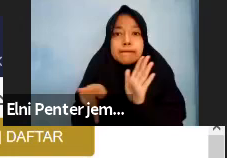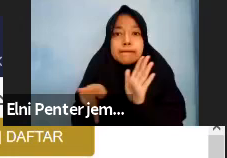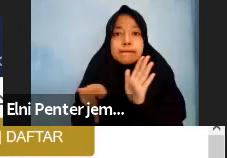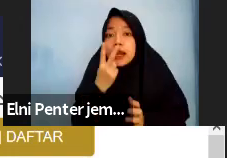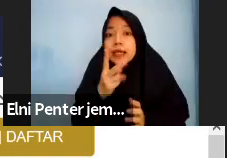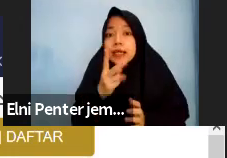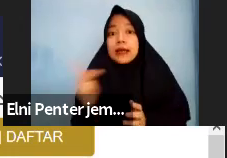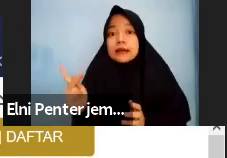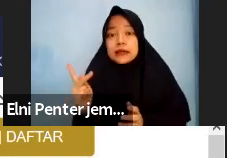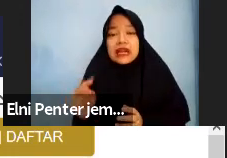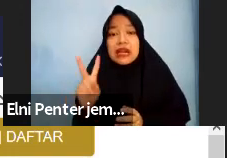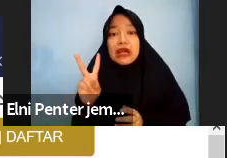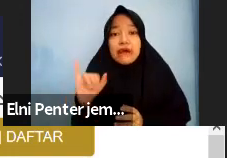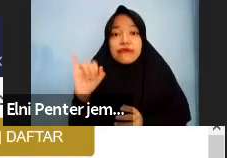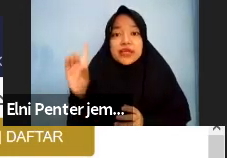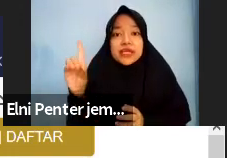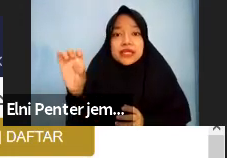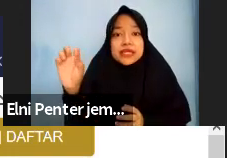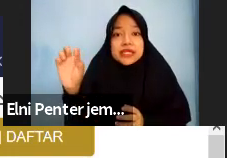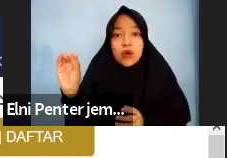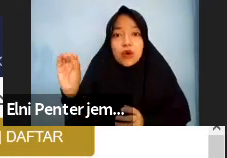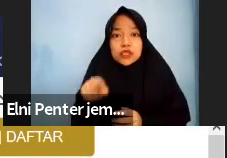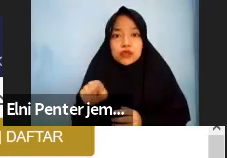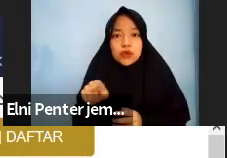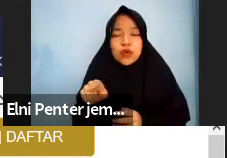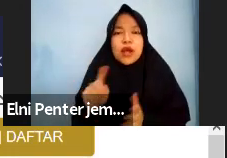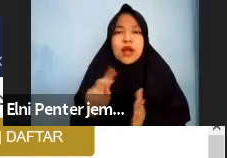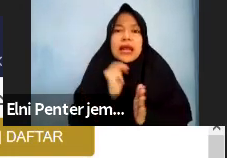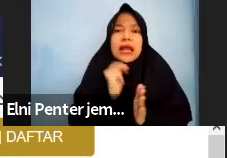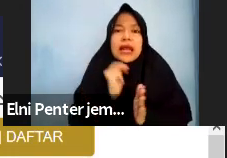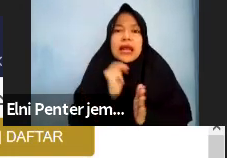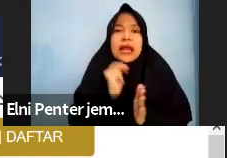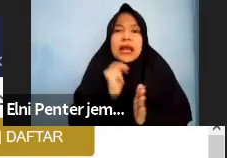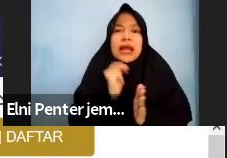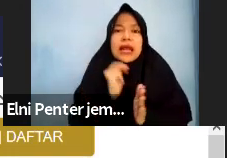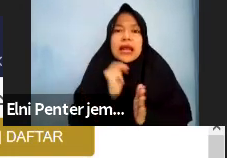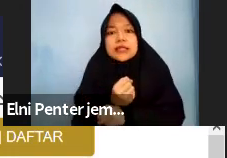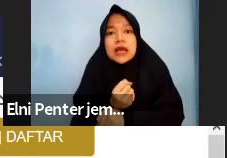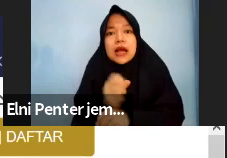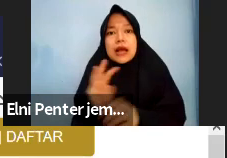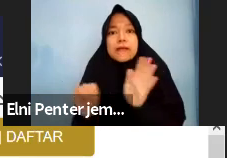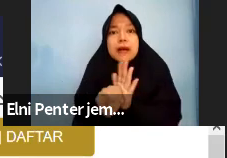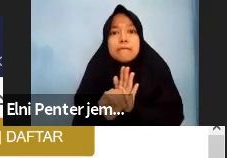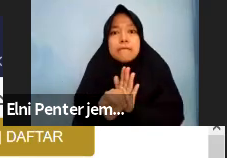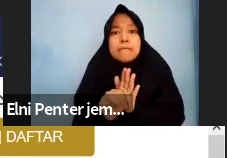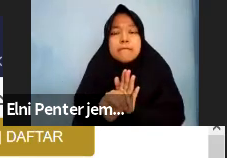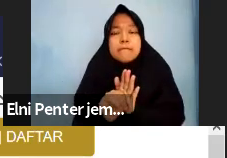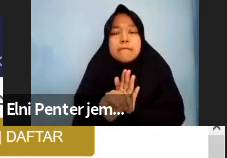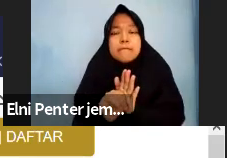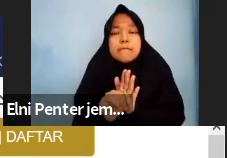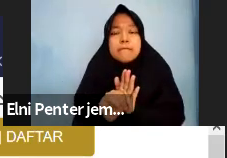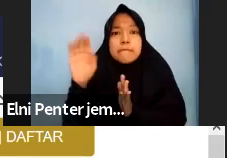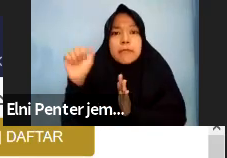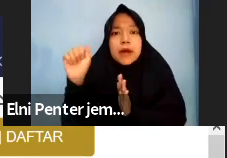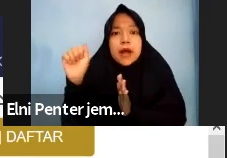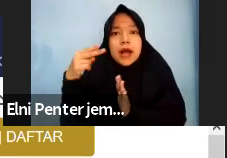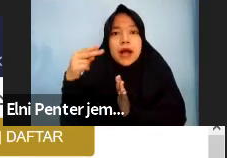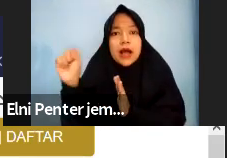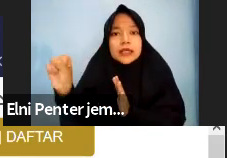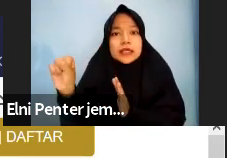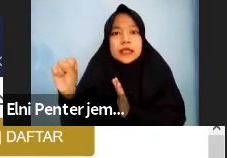dari cerita ini Bapak Ibu nanti saya ingatkan kalau mau download downloadnya di di